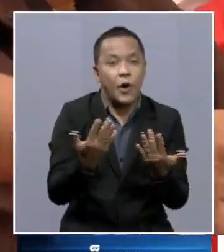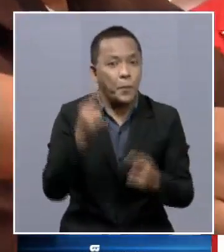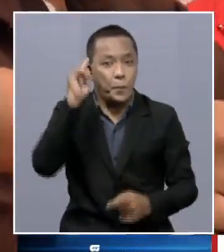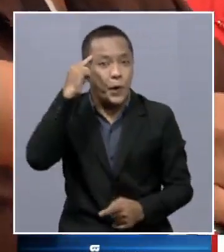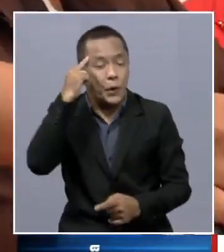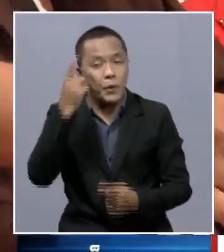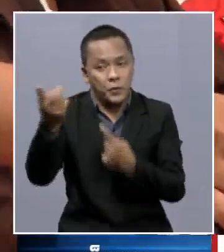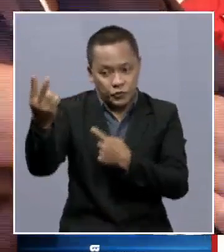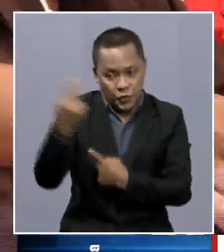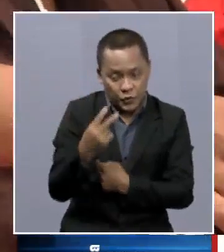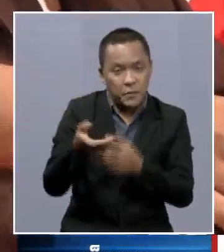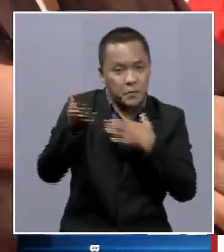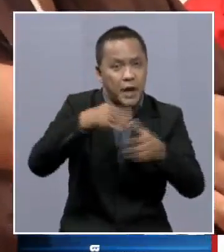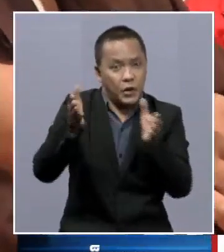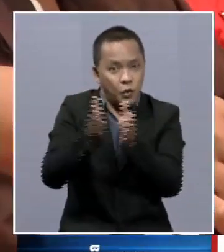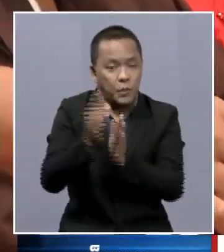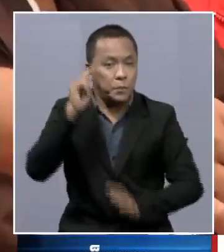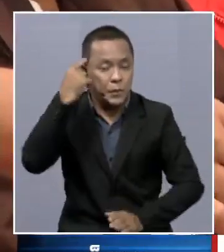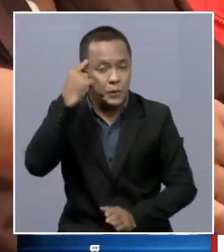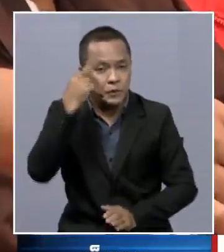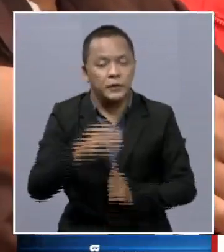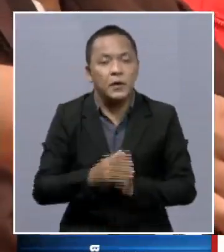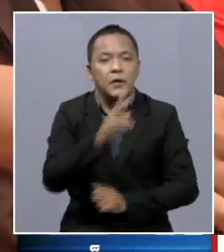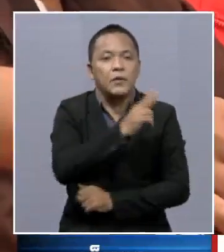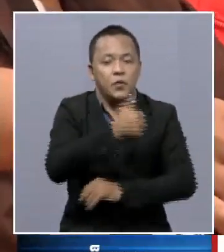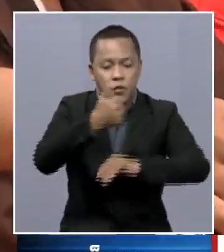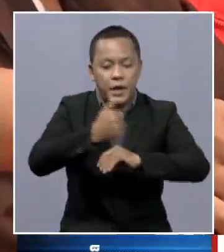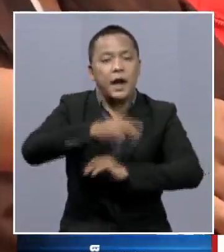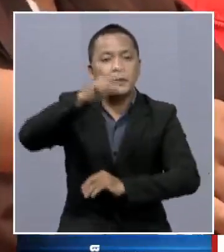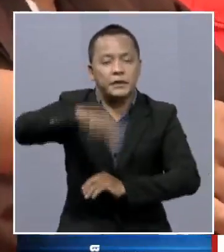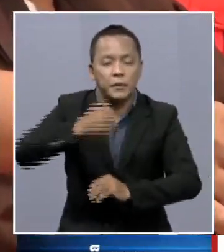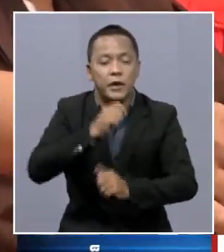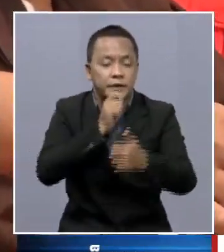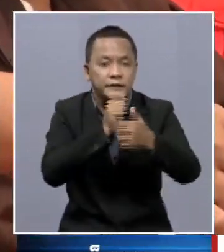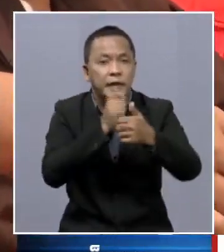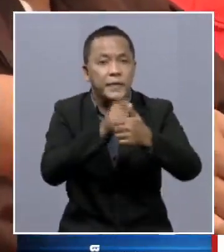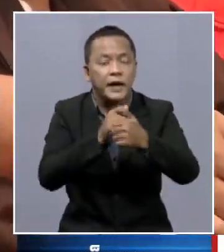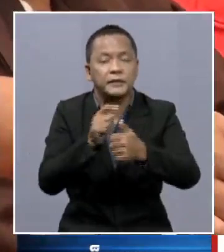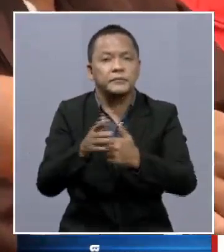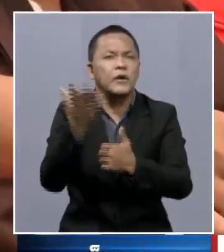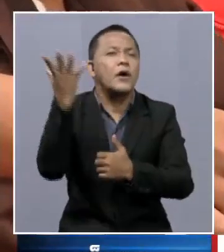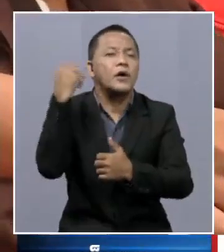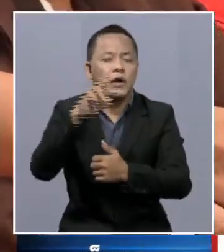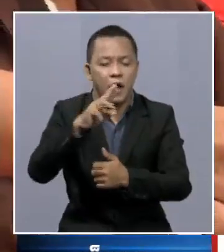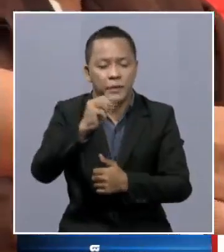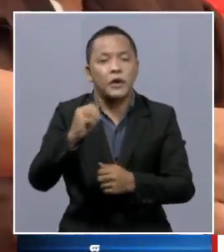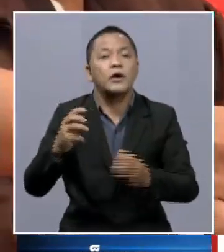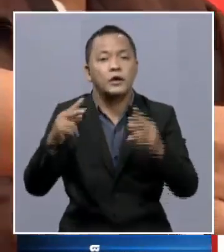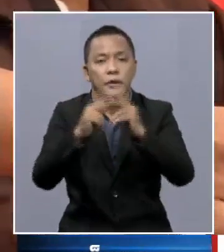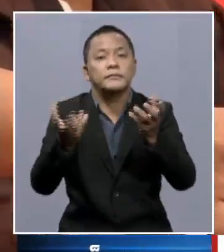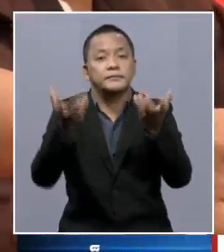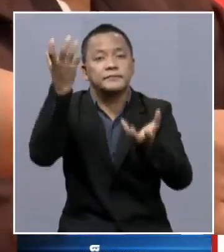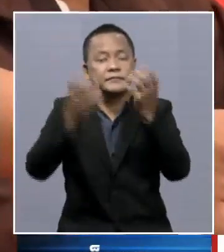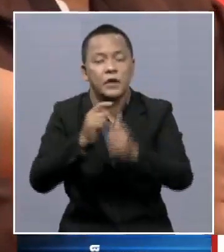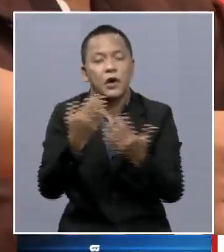่ไม่รู้วาสมศัษกัสุริยะจะแน่นอนหรอไม่คุชวรนานก็บอกว่าถาไปฟงการสมภาษณของคสมศักษรธมุตรียุติธรรมได้นะครั